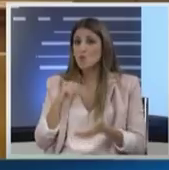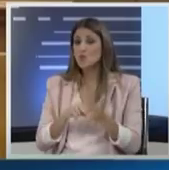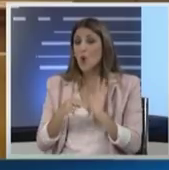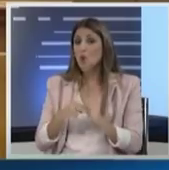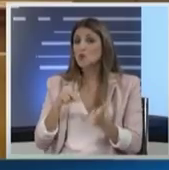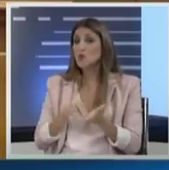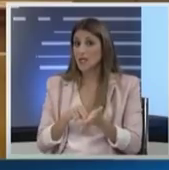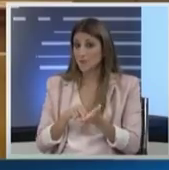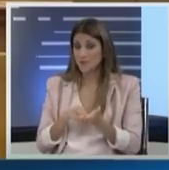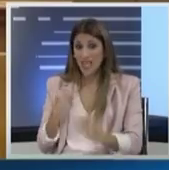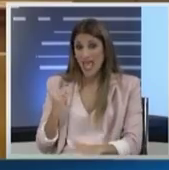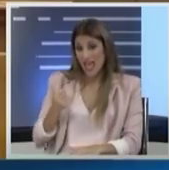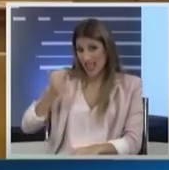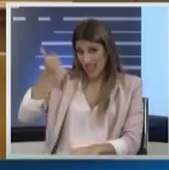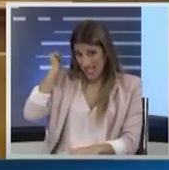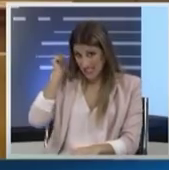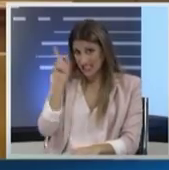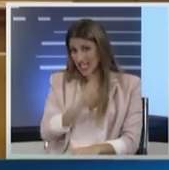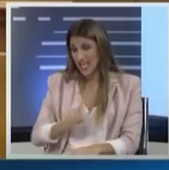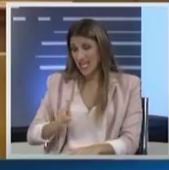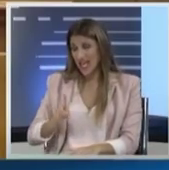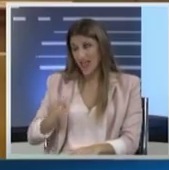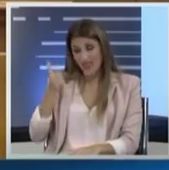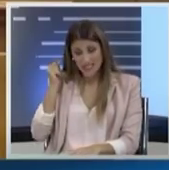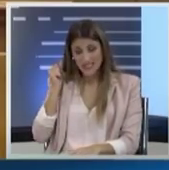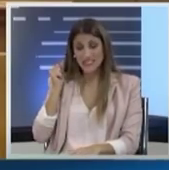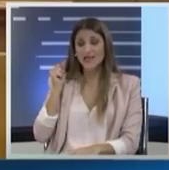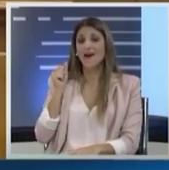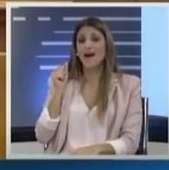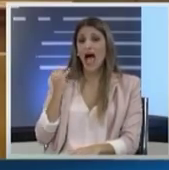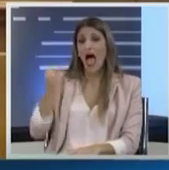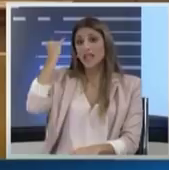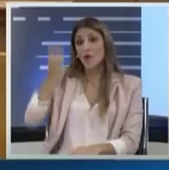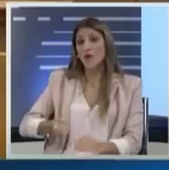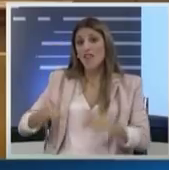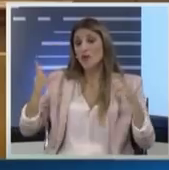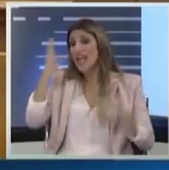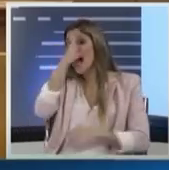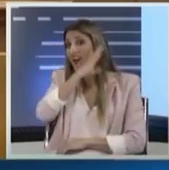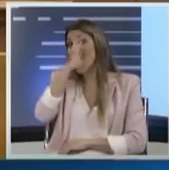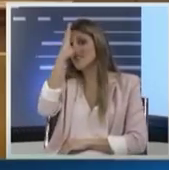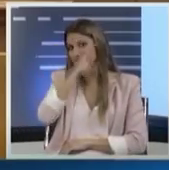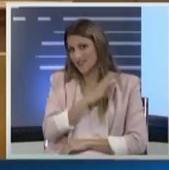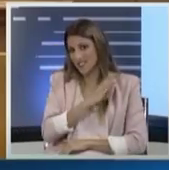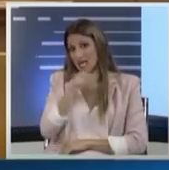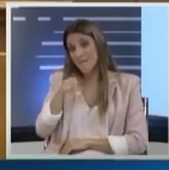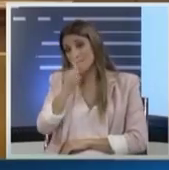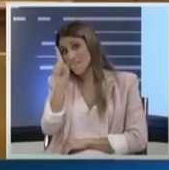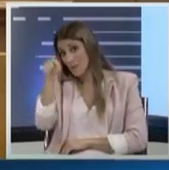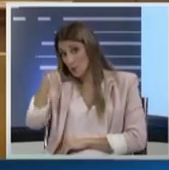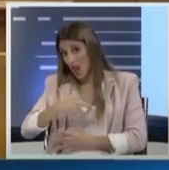γιατί τον εκθέσατε σήμερα, κύριος Χατζηδάκης, με αυτά που είπε προχθές. Λοιπόν, να σοβαρευτούμε.